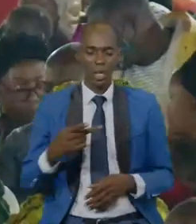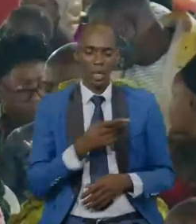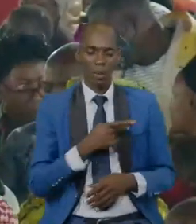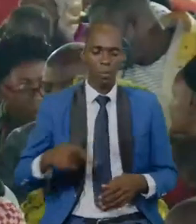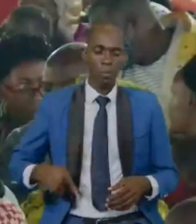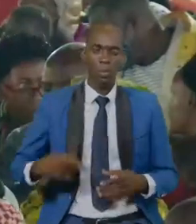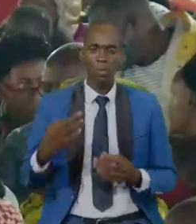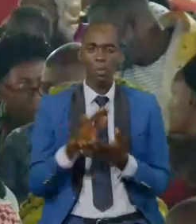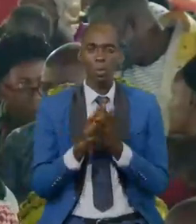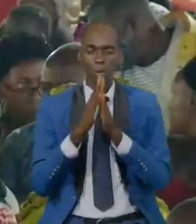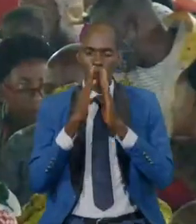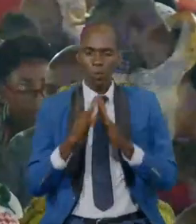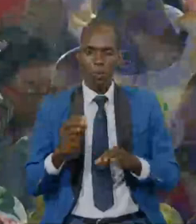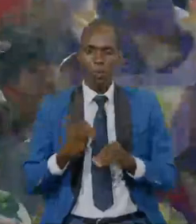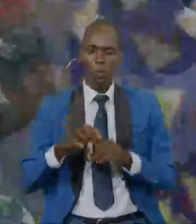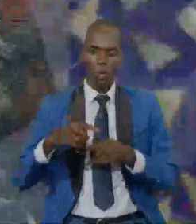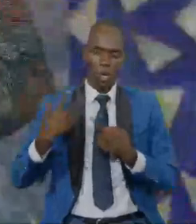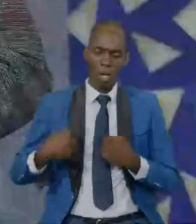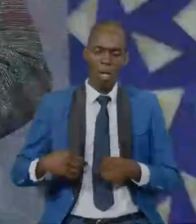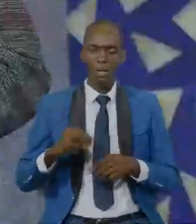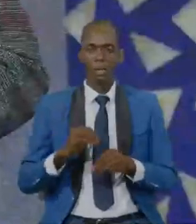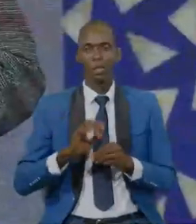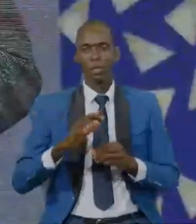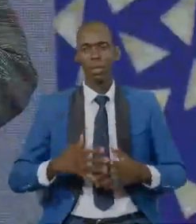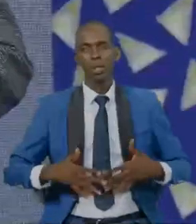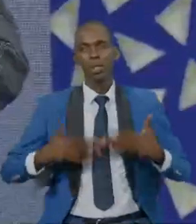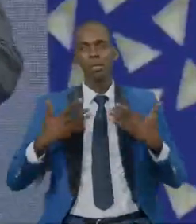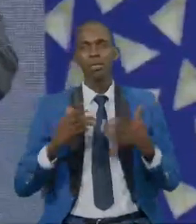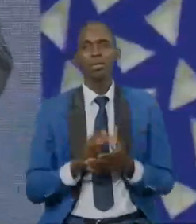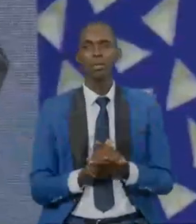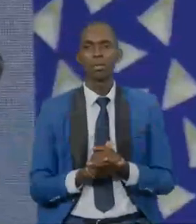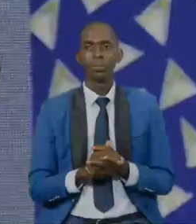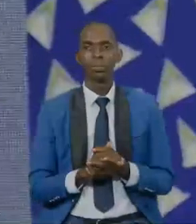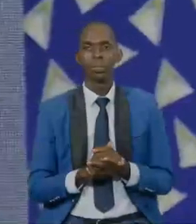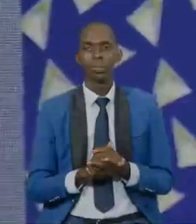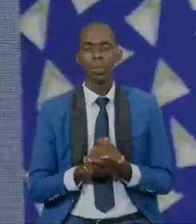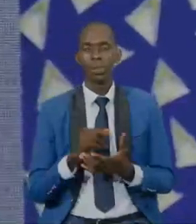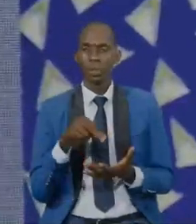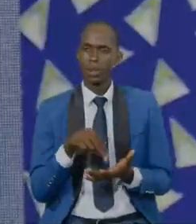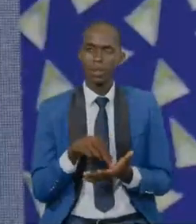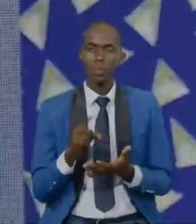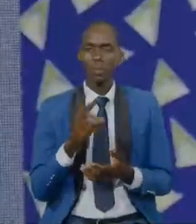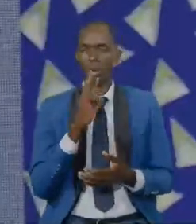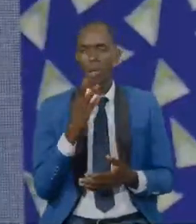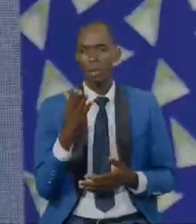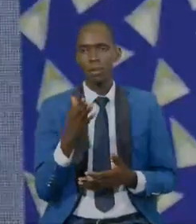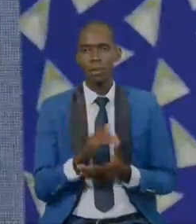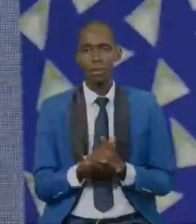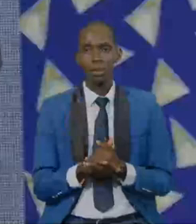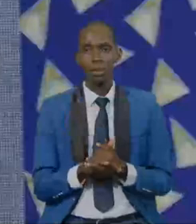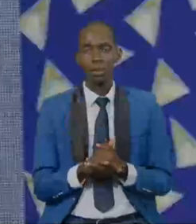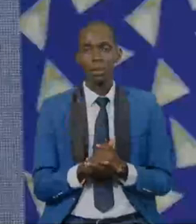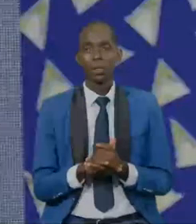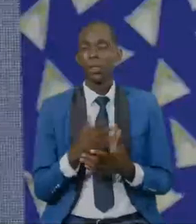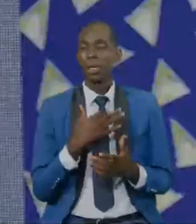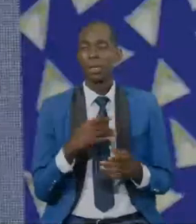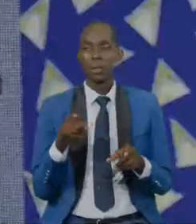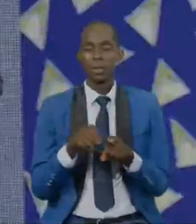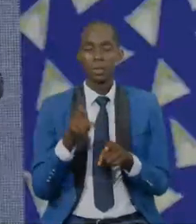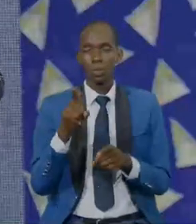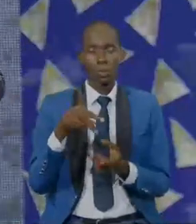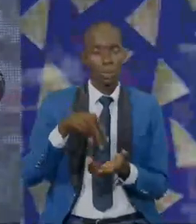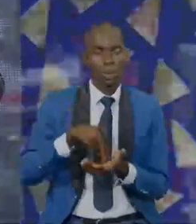Invite Christ, le prince de la paix, dans ton cœur, dans ta vie. Mais tu es debout là-bas. Et comme